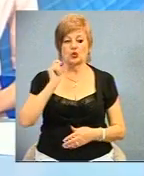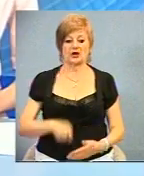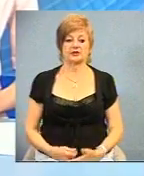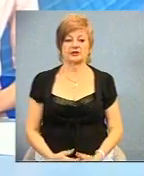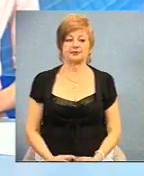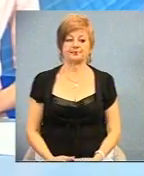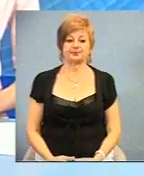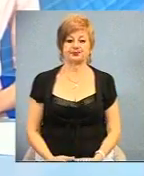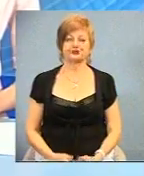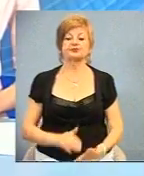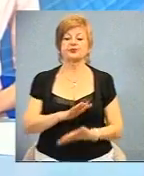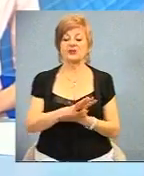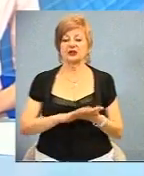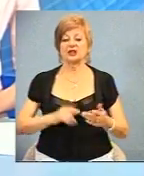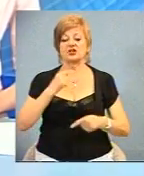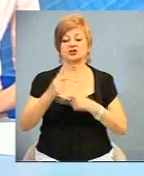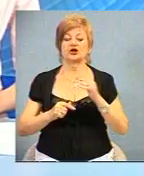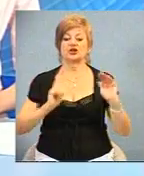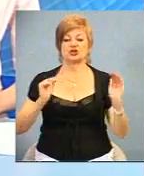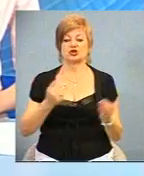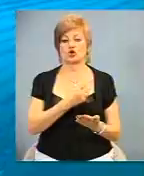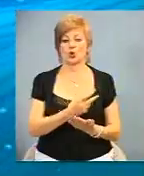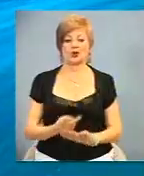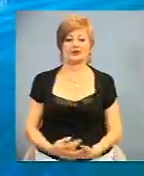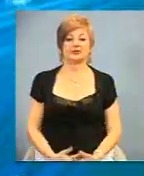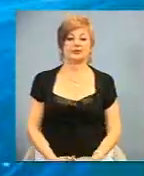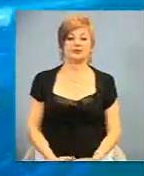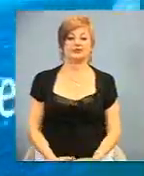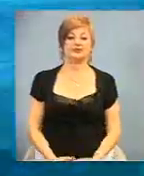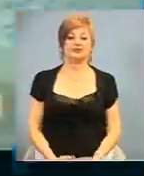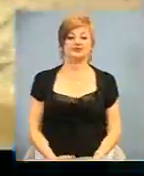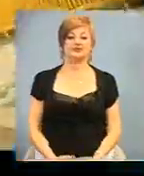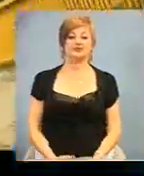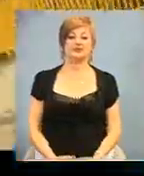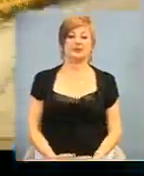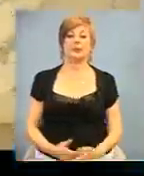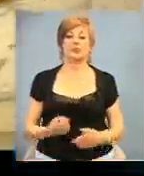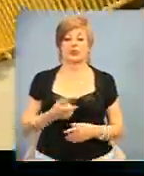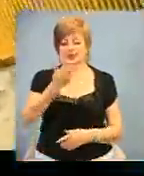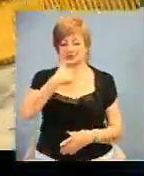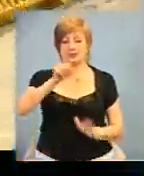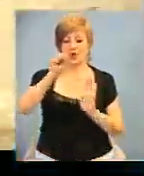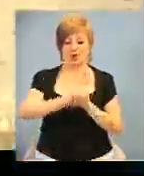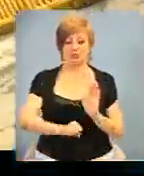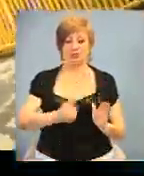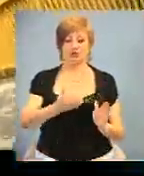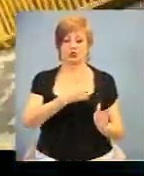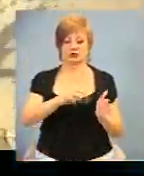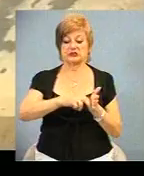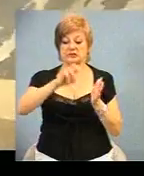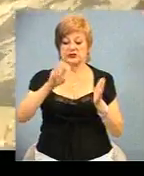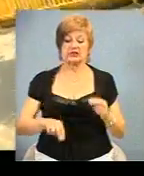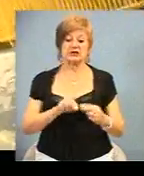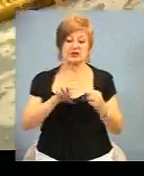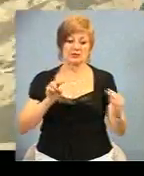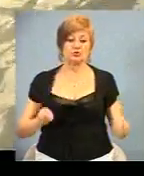Далі у випуску – традиційний огляд подій. скоротити собі віку. Стрибнувши з Аркового мосту,